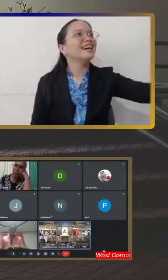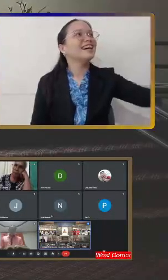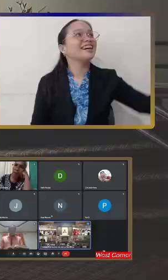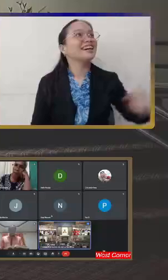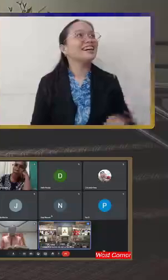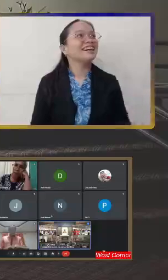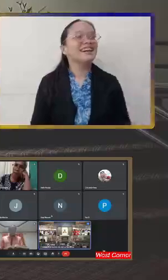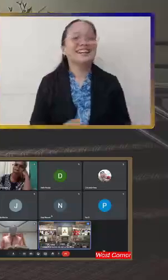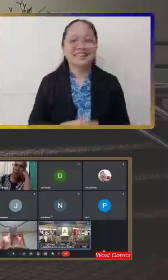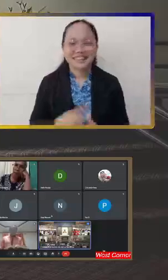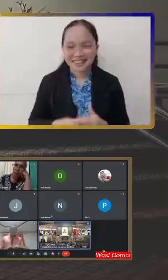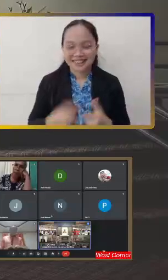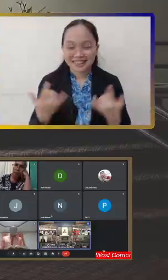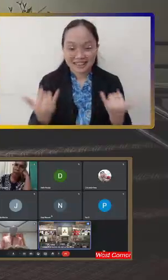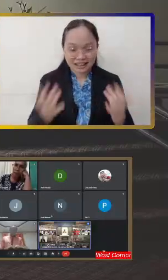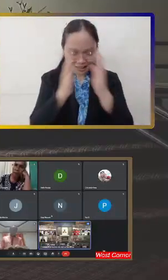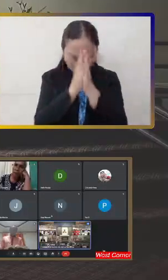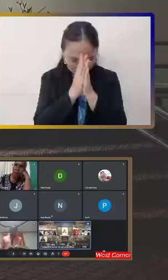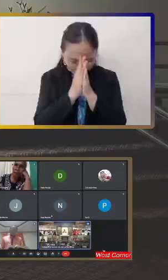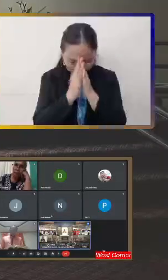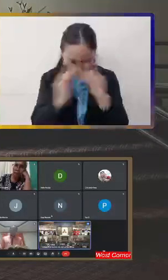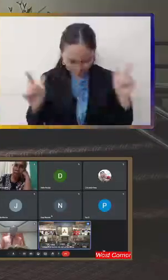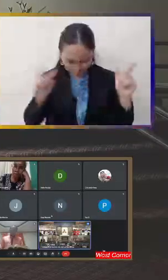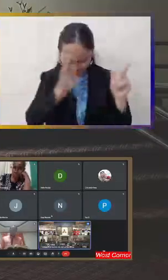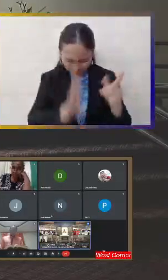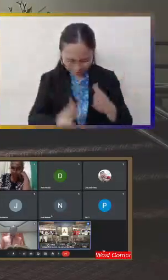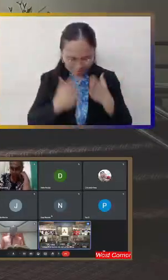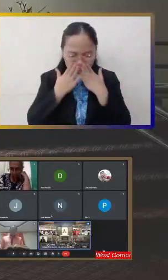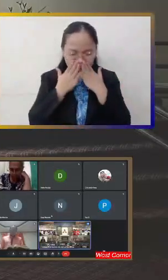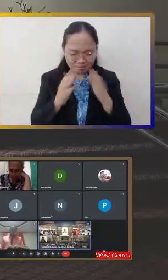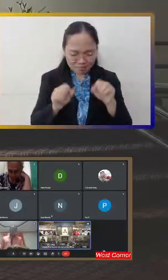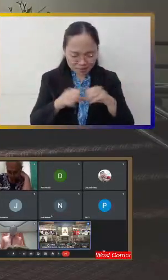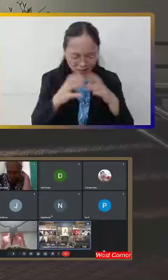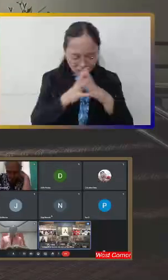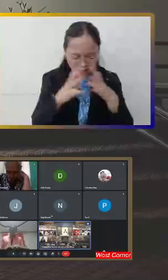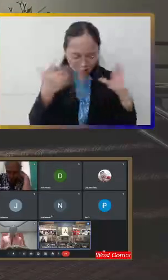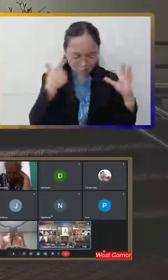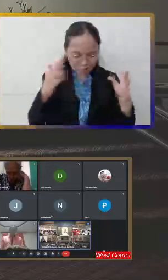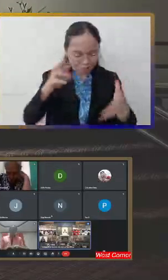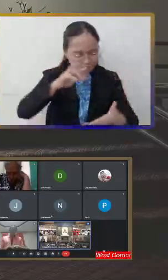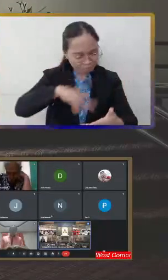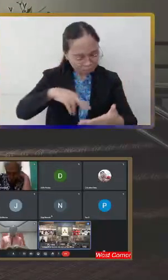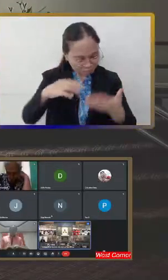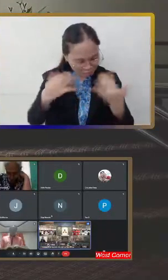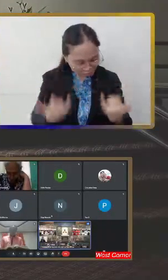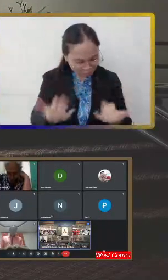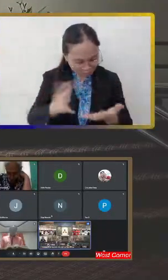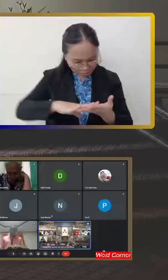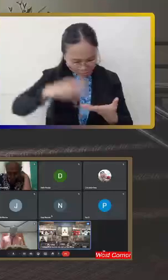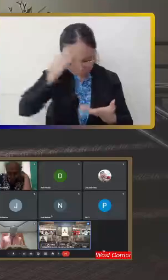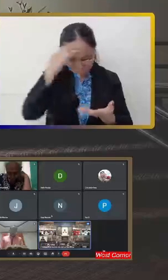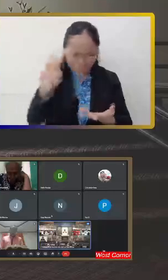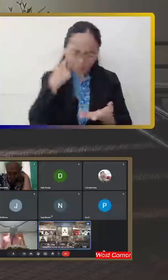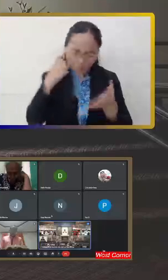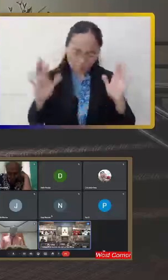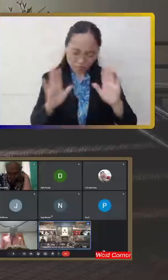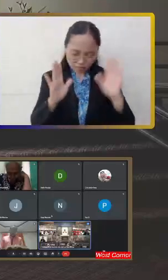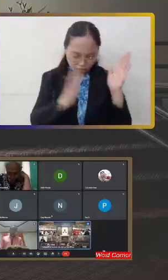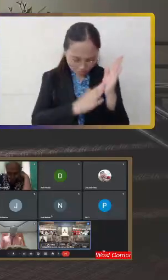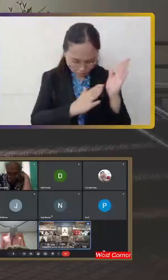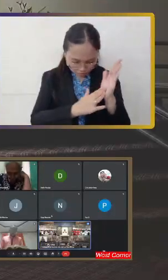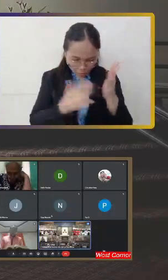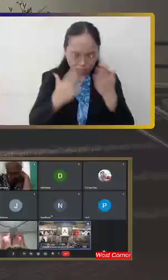Tayo po'y sandaling manalangin. Dakilang Diyos, marami pong salamat sa mga narinig po namin dito sa Sunday School. Thank you, O God, sa